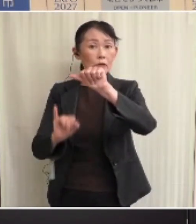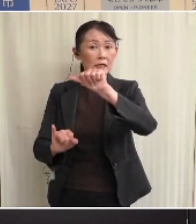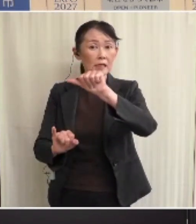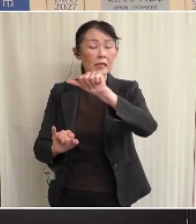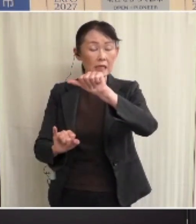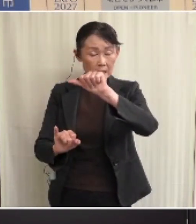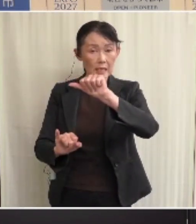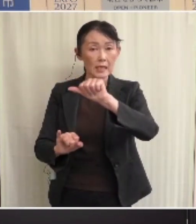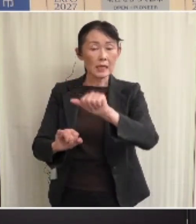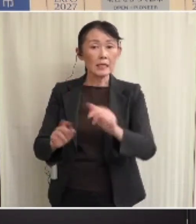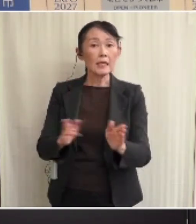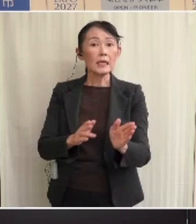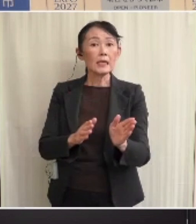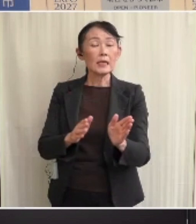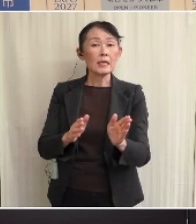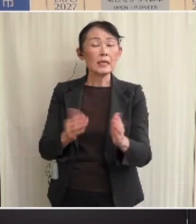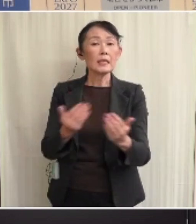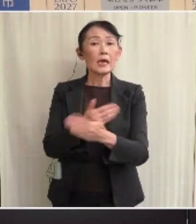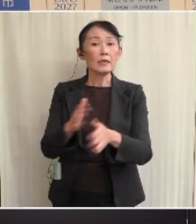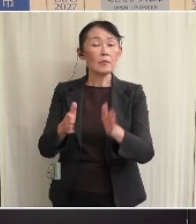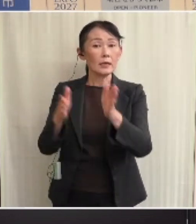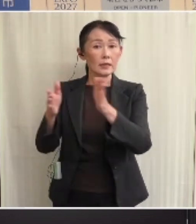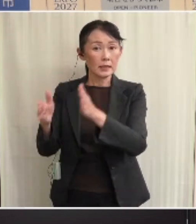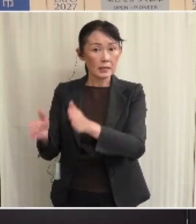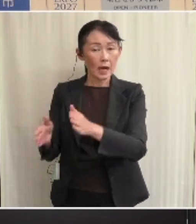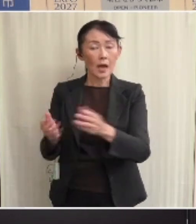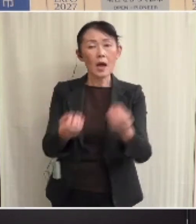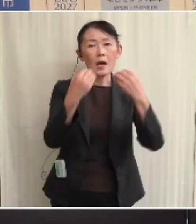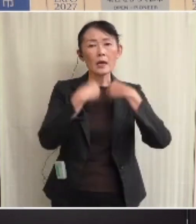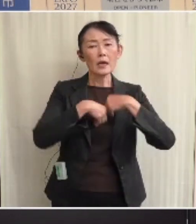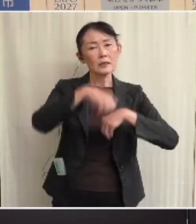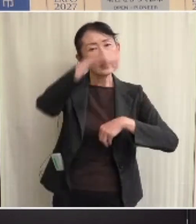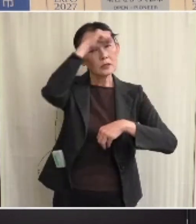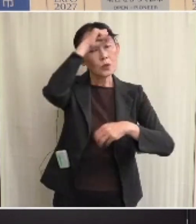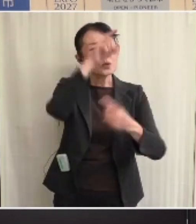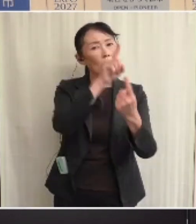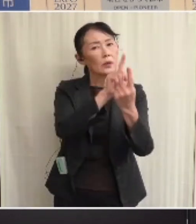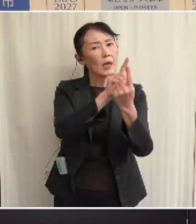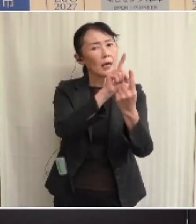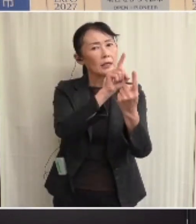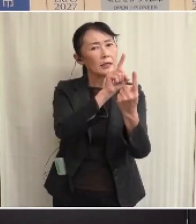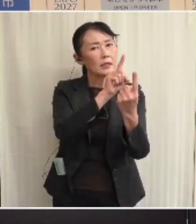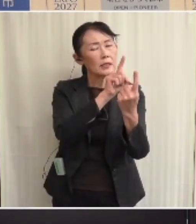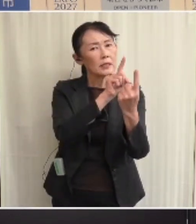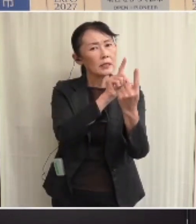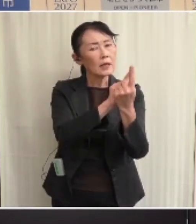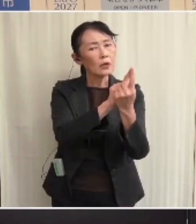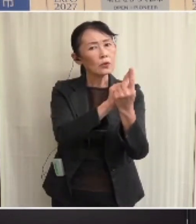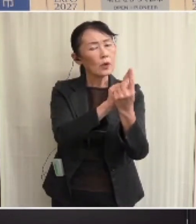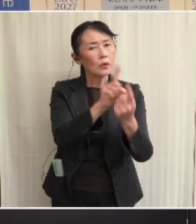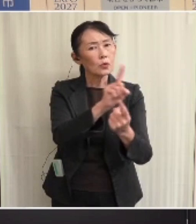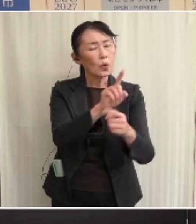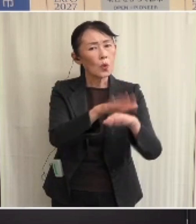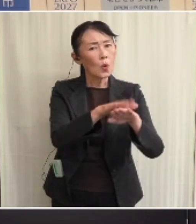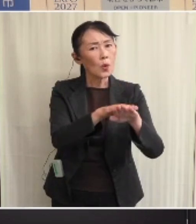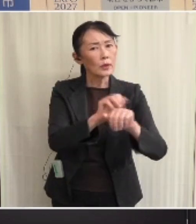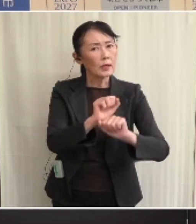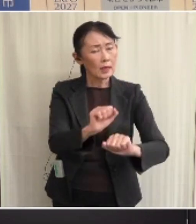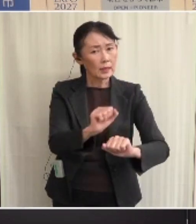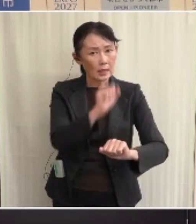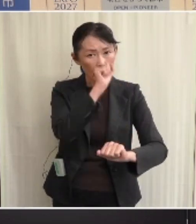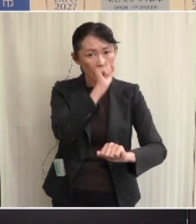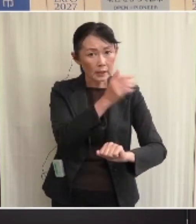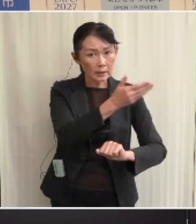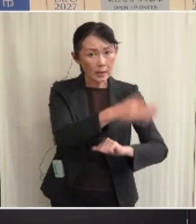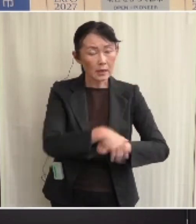策ってどの程度やっていくべきなのか、市長のお考えがあれば。 その感染症、おっしゃってる感染症というのはコロナに関